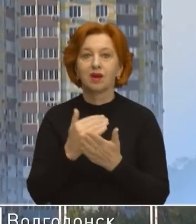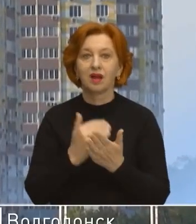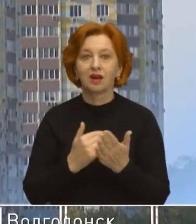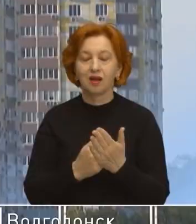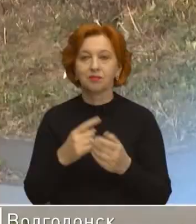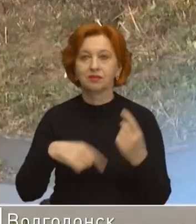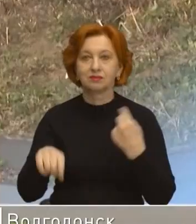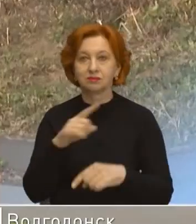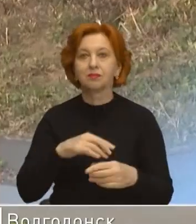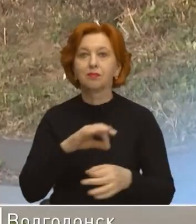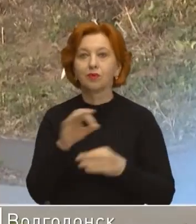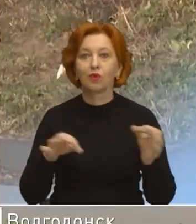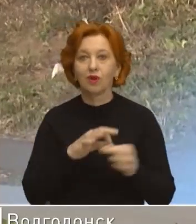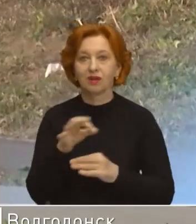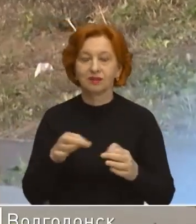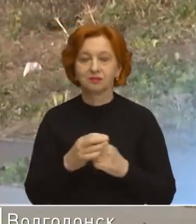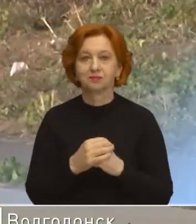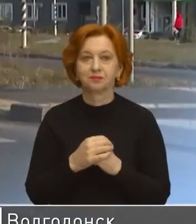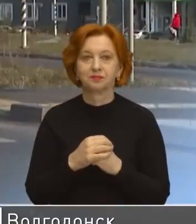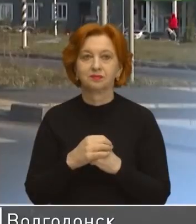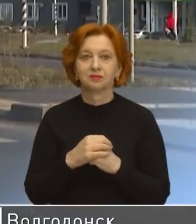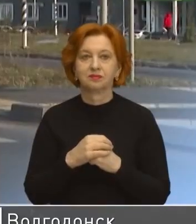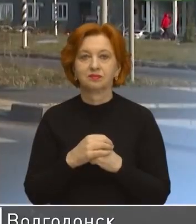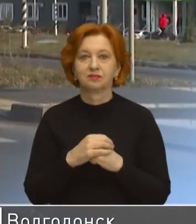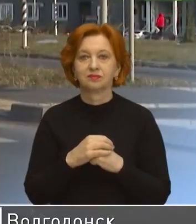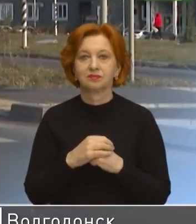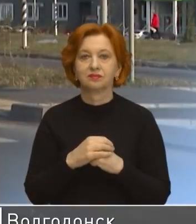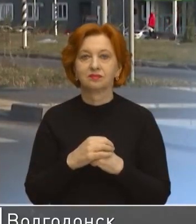«Стимул» нацпроекта «Жилье и городская среда».